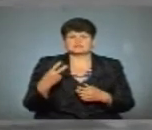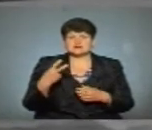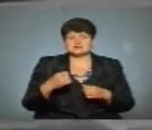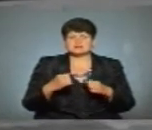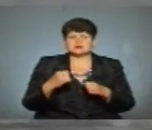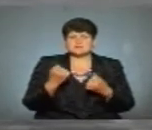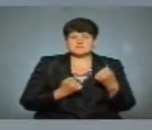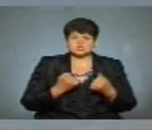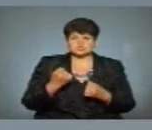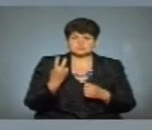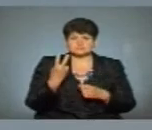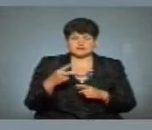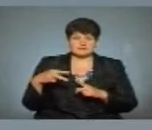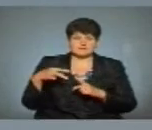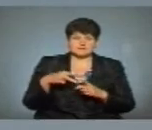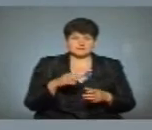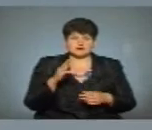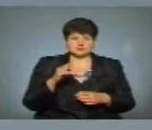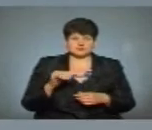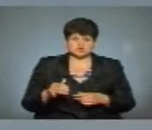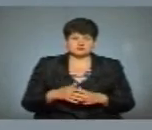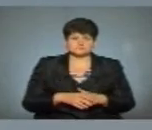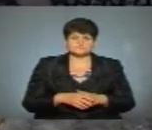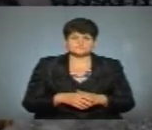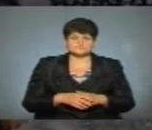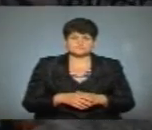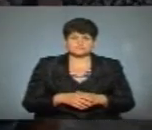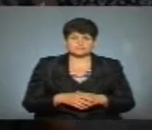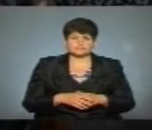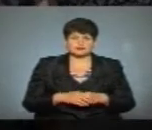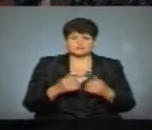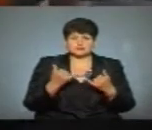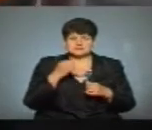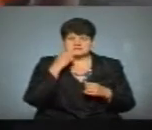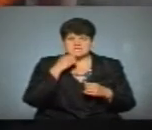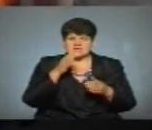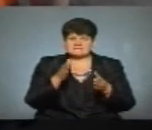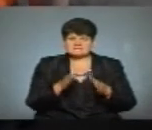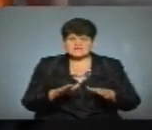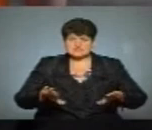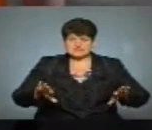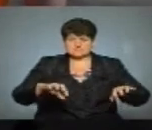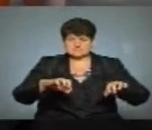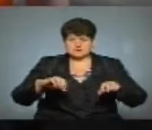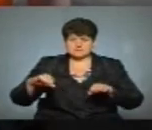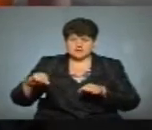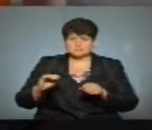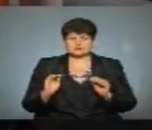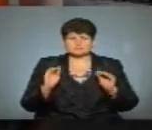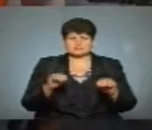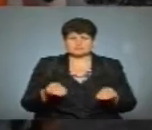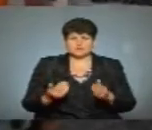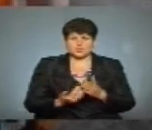2 навантажувачі. На одному з них – Василь Балабан. От ми старі відливи забираємо, а будемо ставити